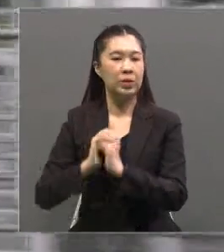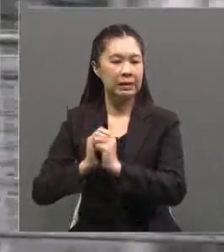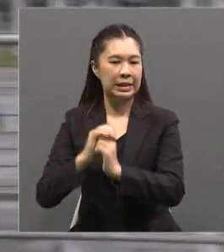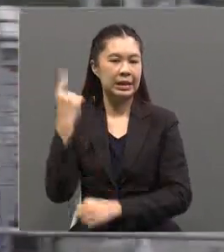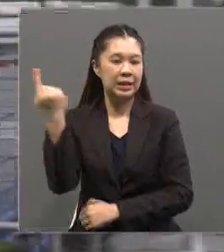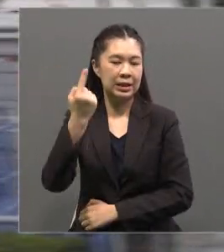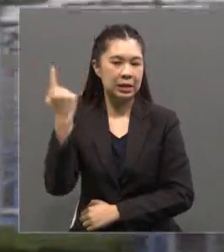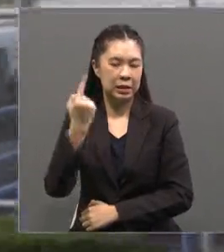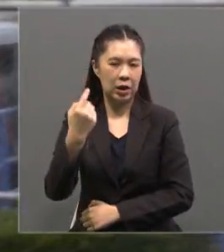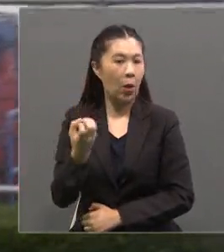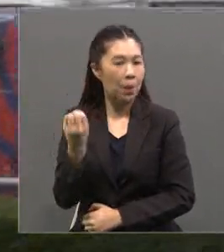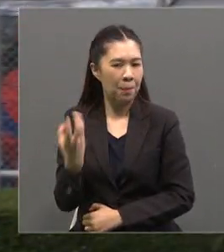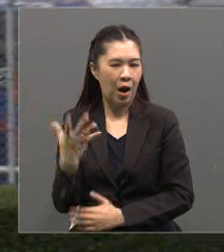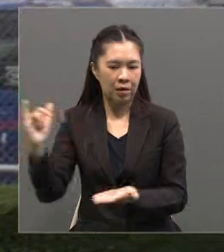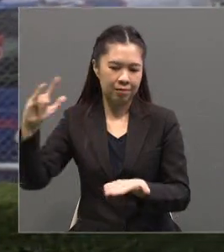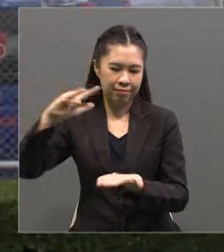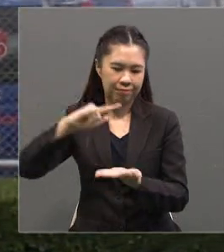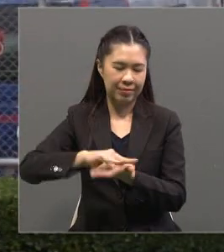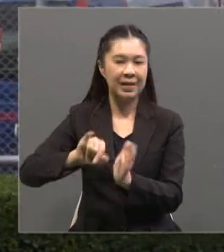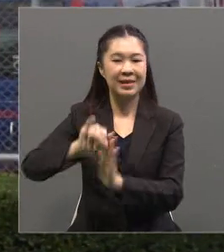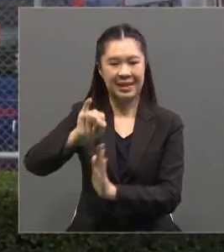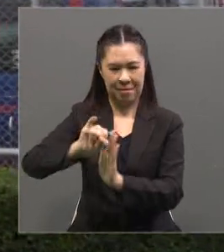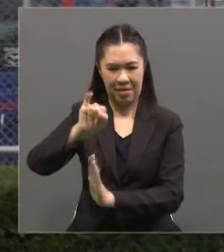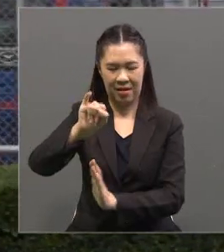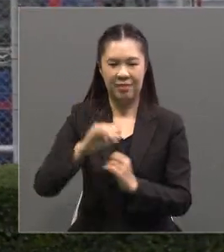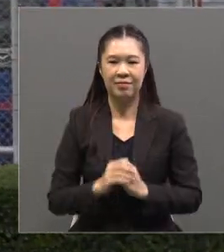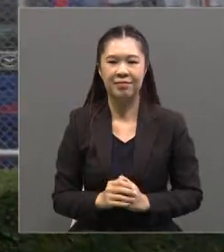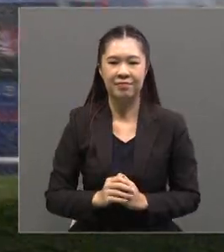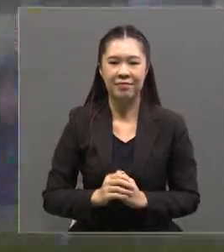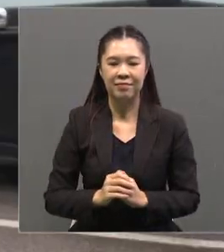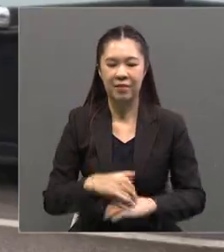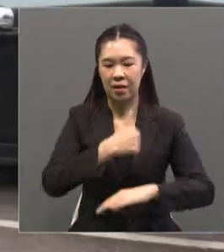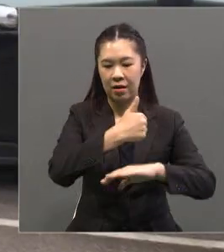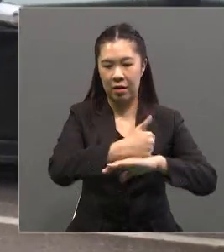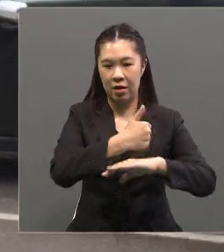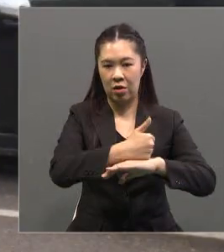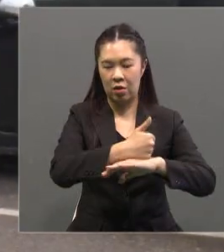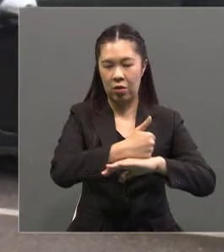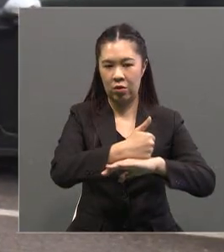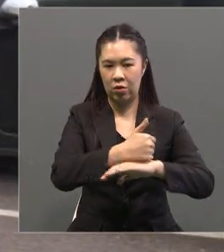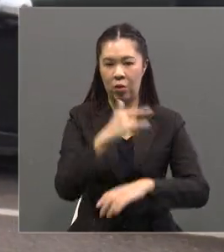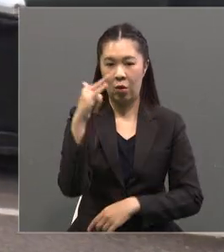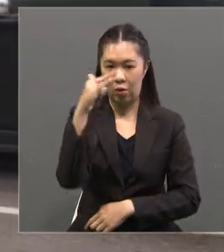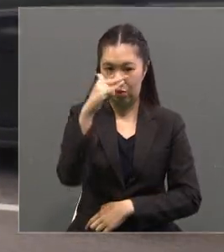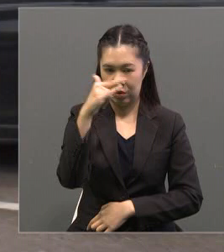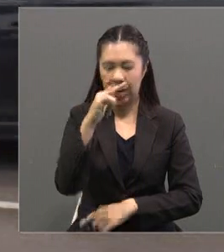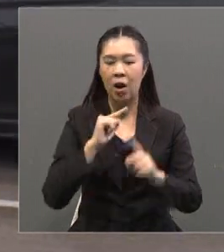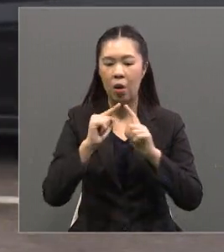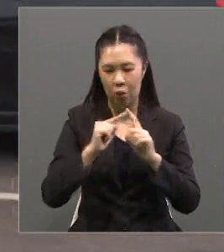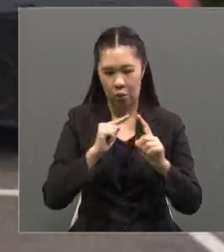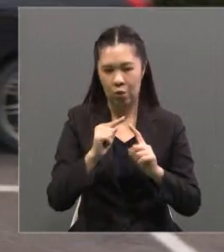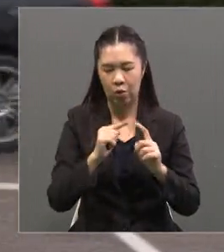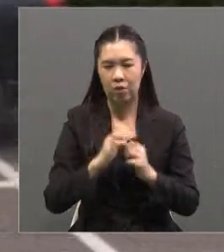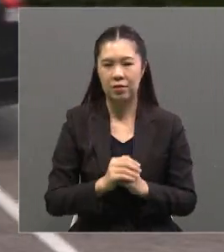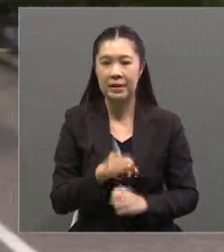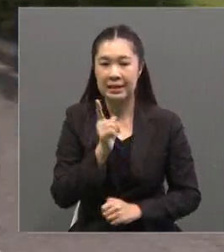นที่ส่วนใหญ่จะมาท่องเที่ยวเชียงใหม่นะครับนายกรัฐมนตรีก็พูดคุยกับผู้อำนวยการท่าอากาศยานเชียงใหม่ที่ปกติเนี่ยจะ